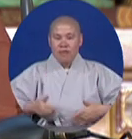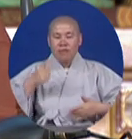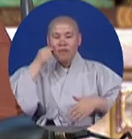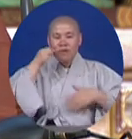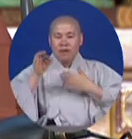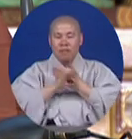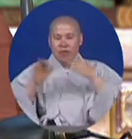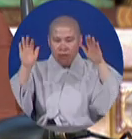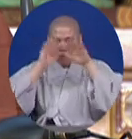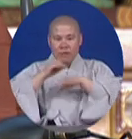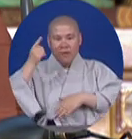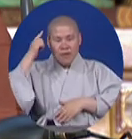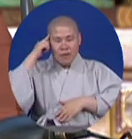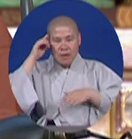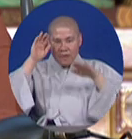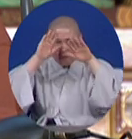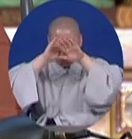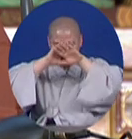그래서